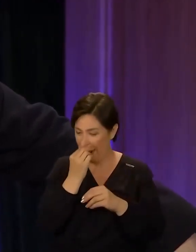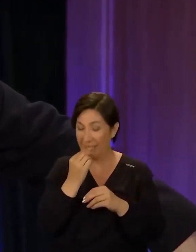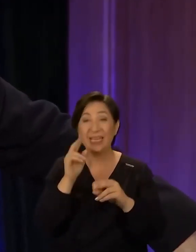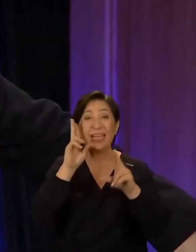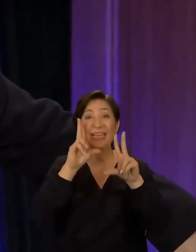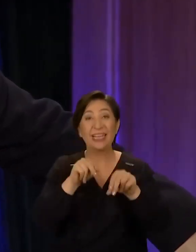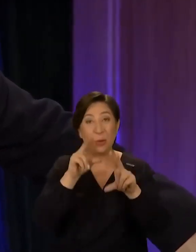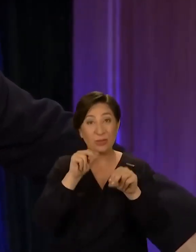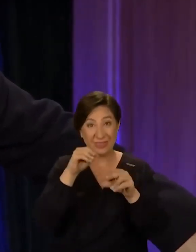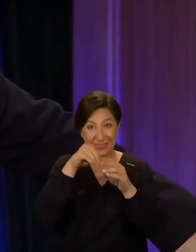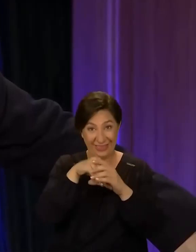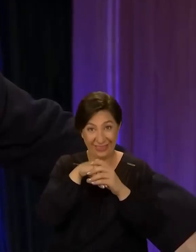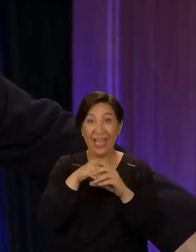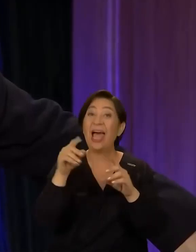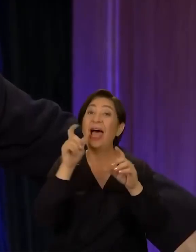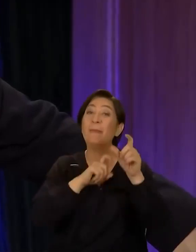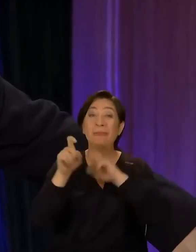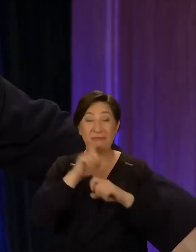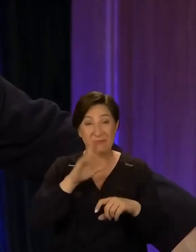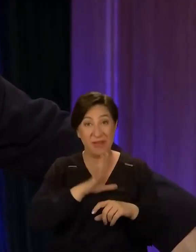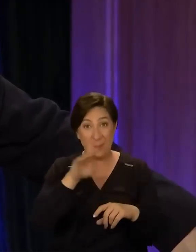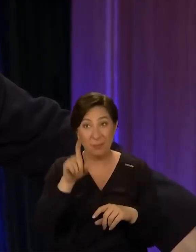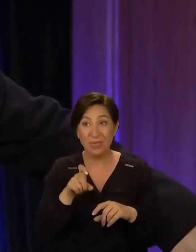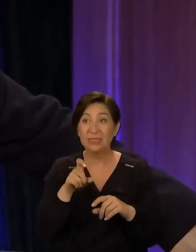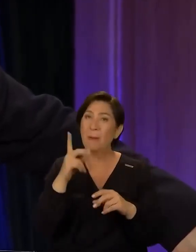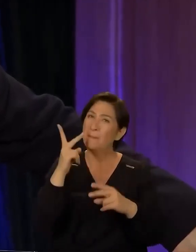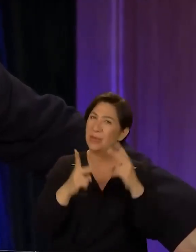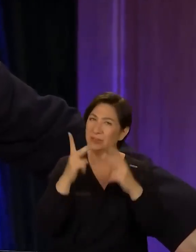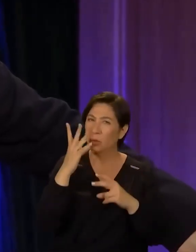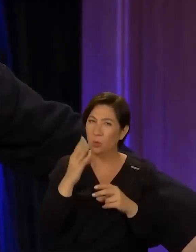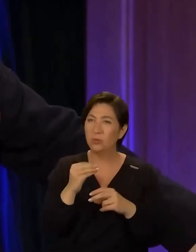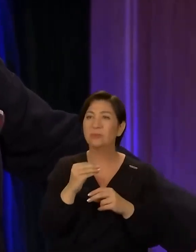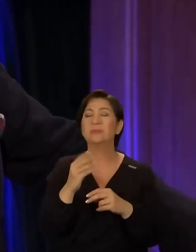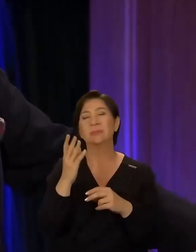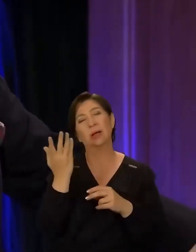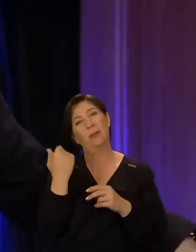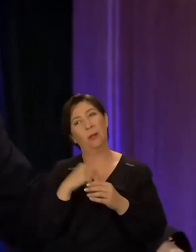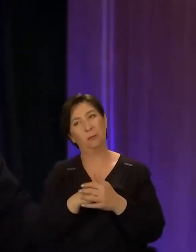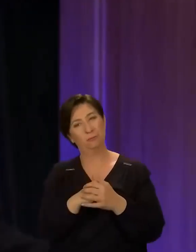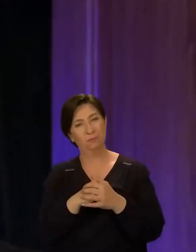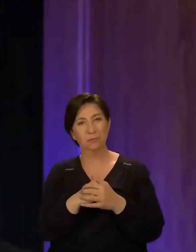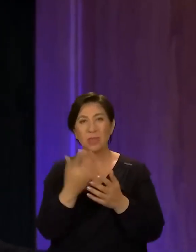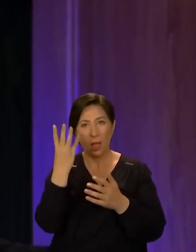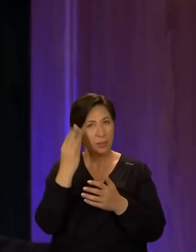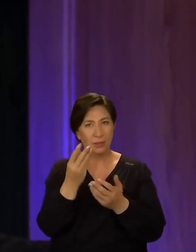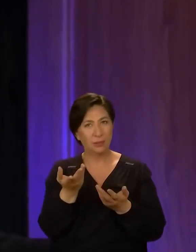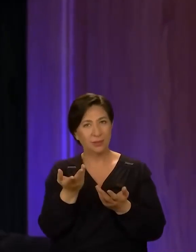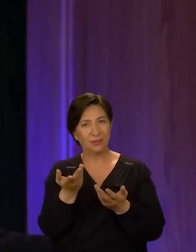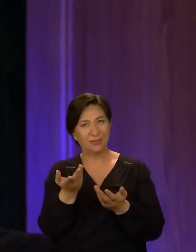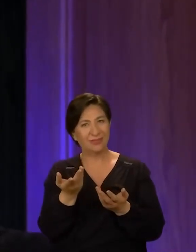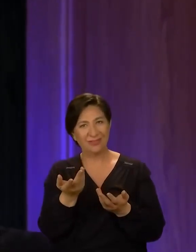Yatak odanızda aksamalar var mı? Cevap. Zaman zaman. Anladım. Neyi anladın